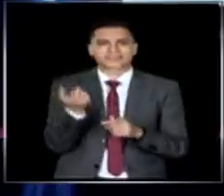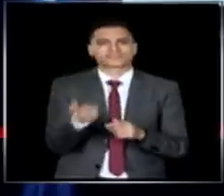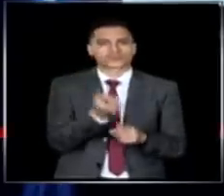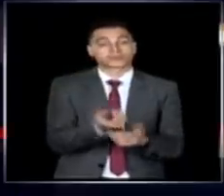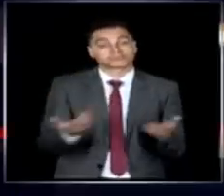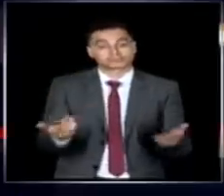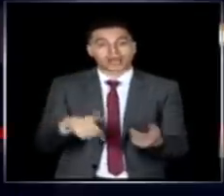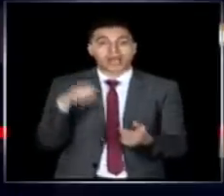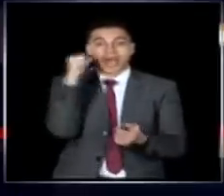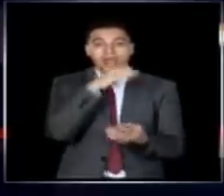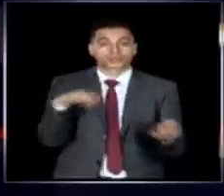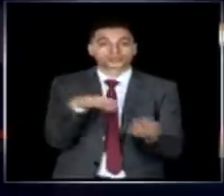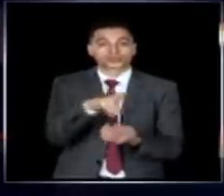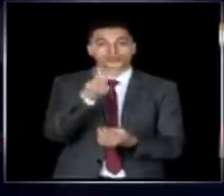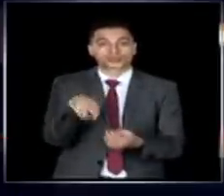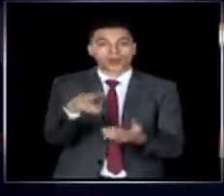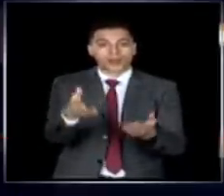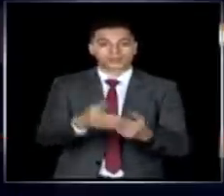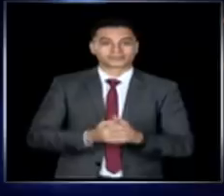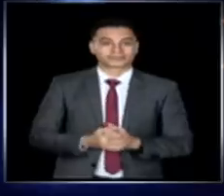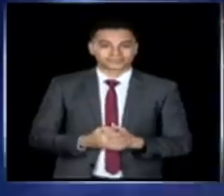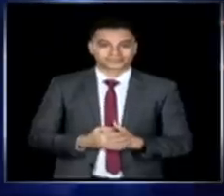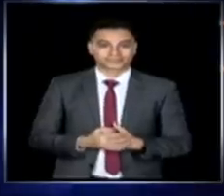55. اغاني وموسيقى، والسؤال هو: